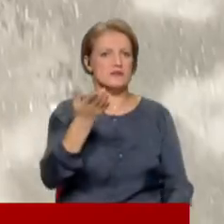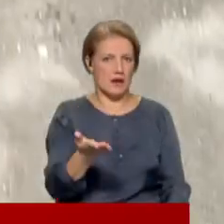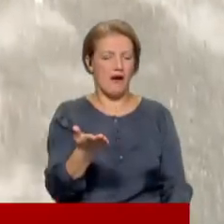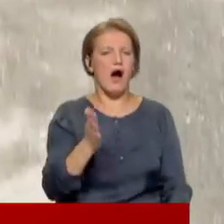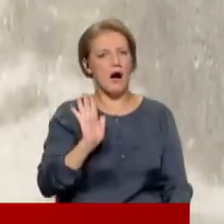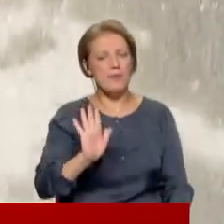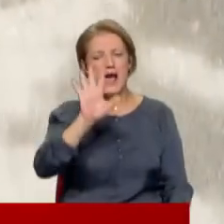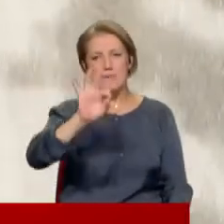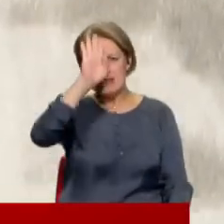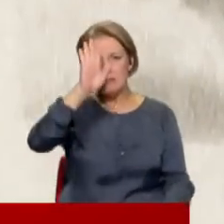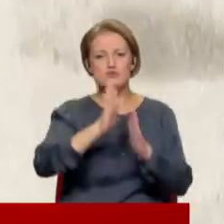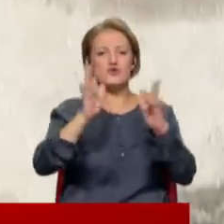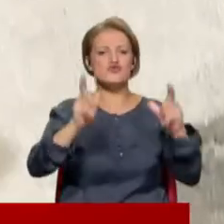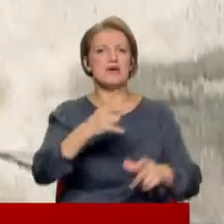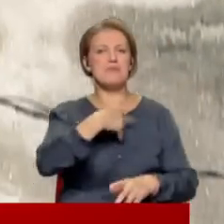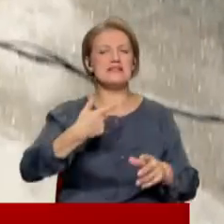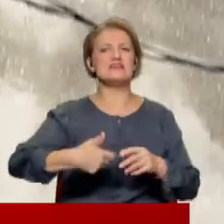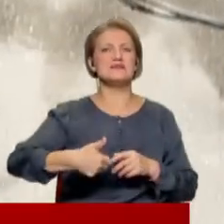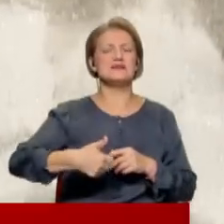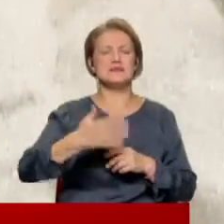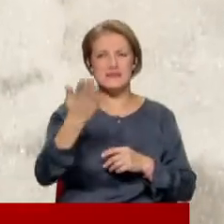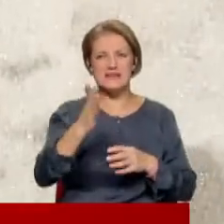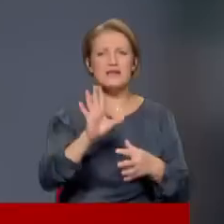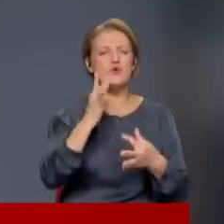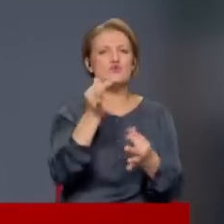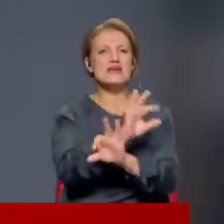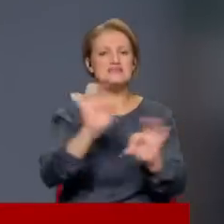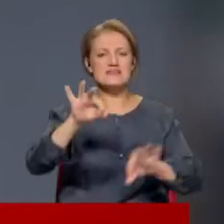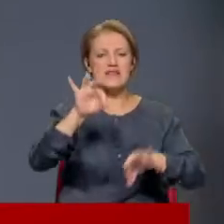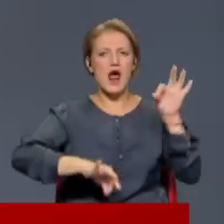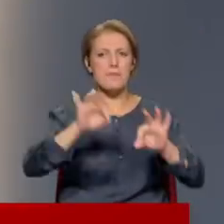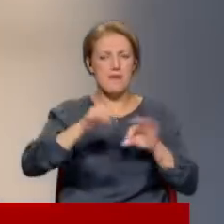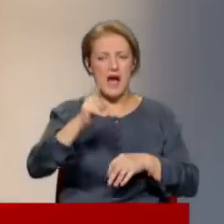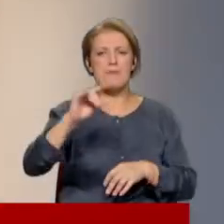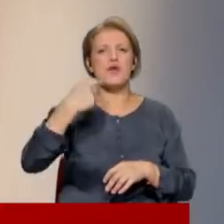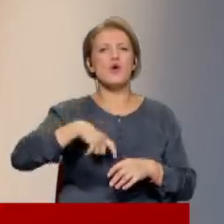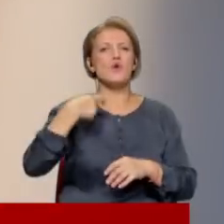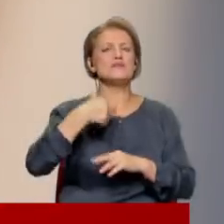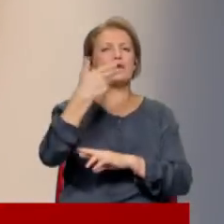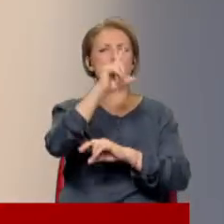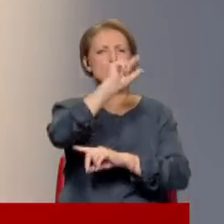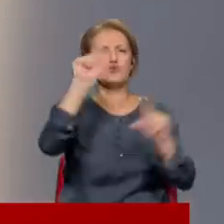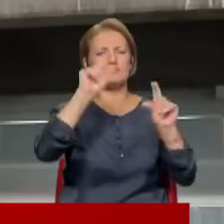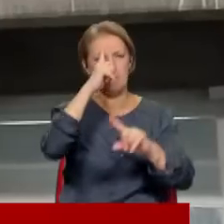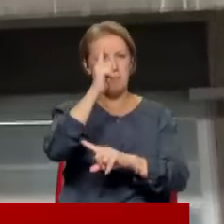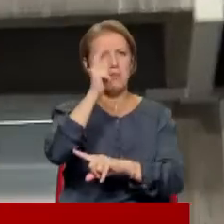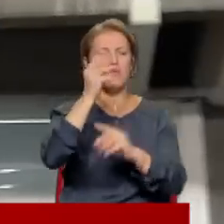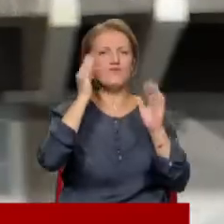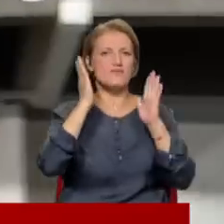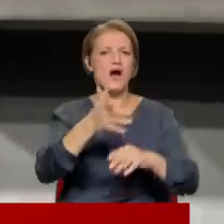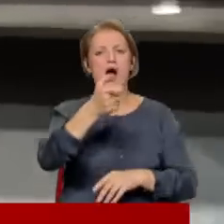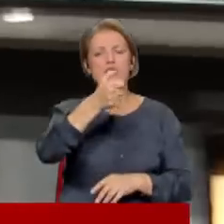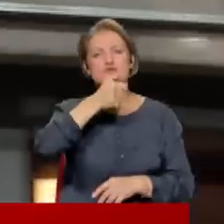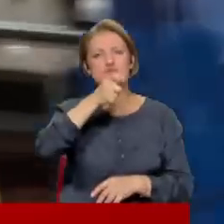aslında. Hem İstanbul Büyükşehir Belediyesi'nin ücretsiz tarama testlerine hem de özel kurumlara talep çok arttı ama 6